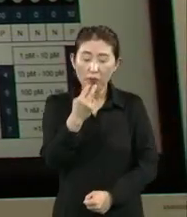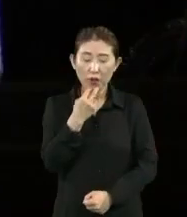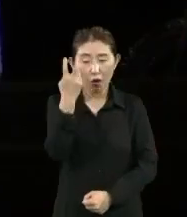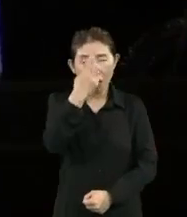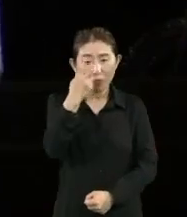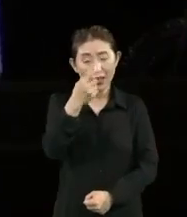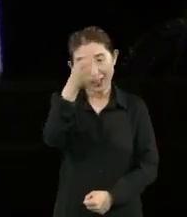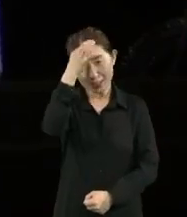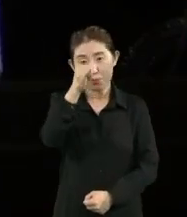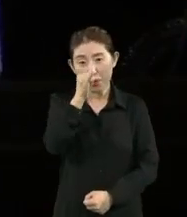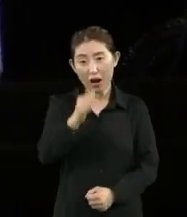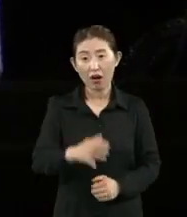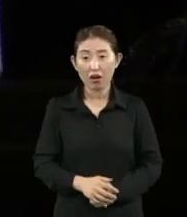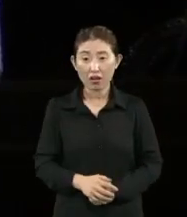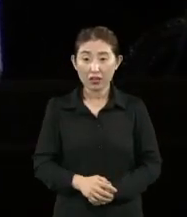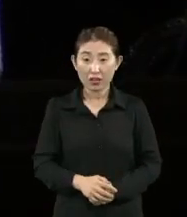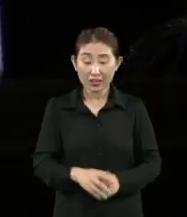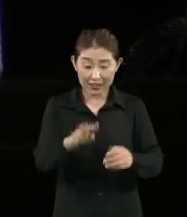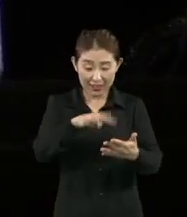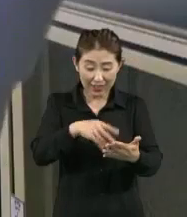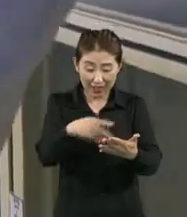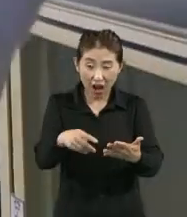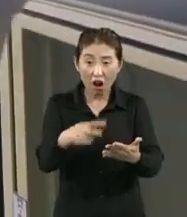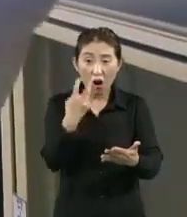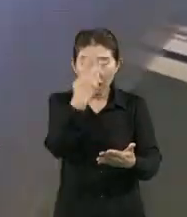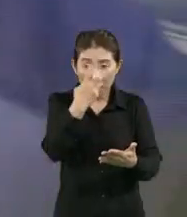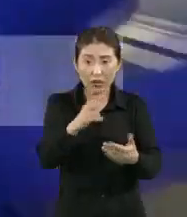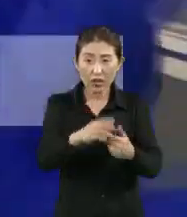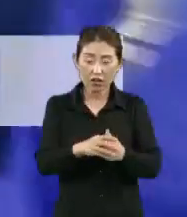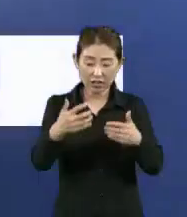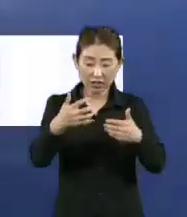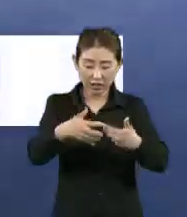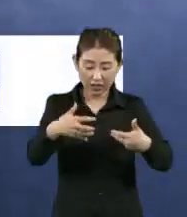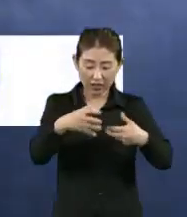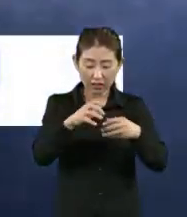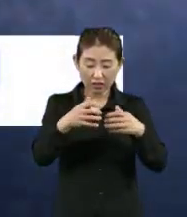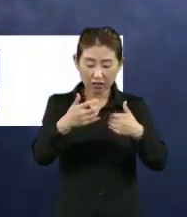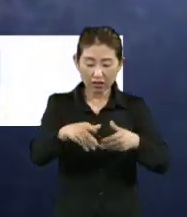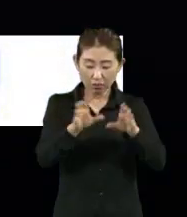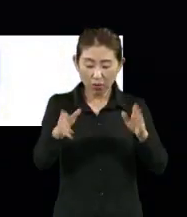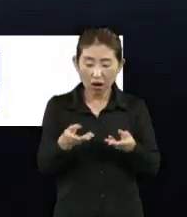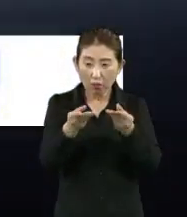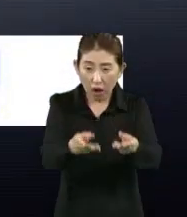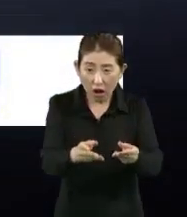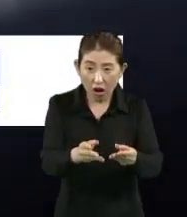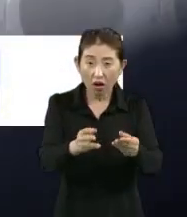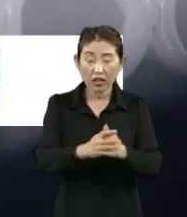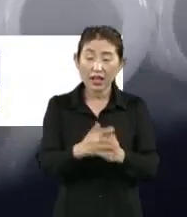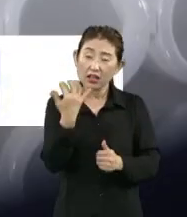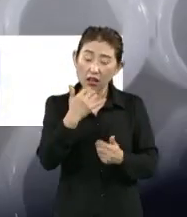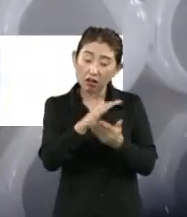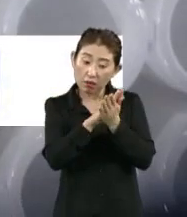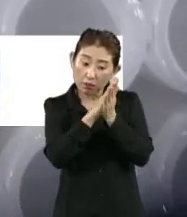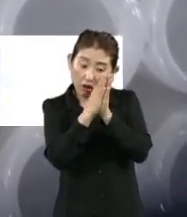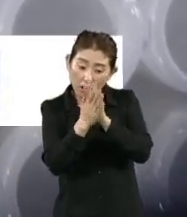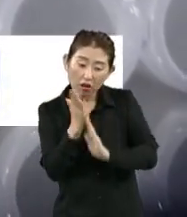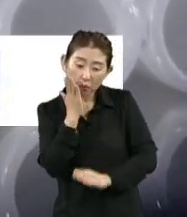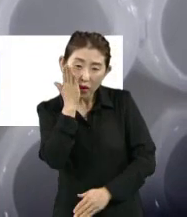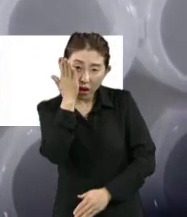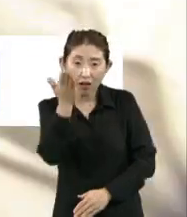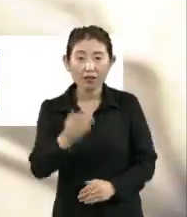개발했습니다. 코로나19 검체가 담긴 시약을 소형 디바이스에 넣자 코로나19 바이러스가 담긴 시약이 진한